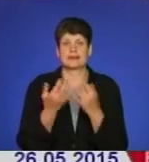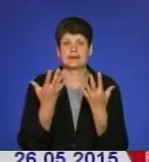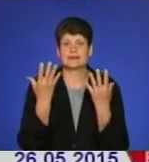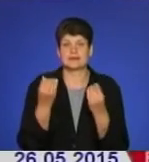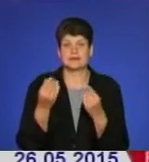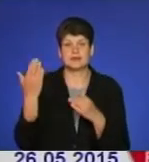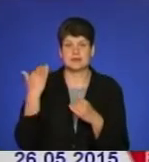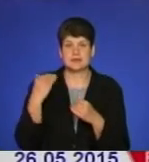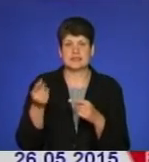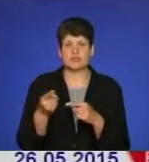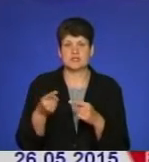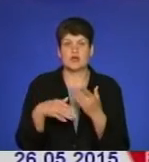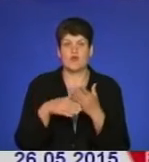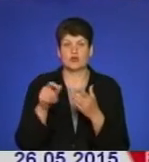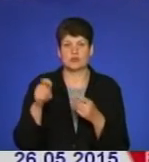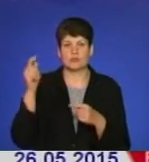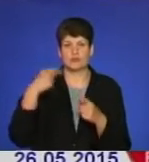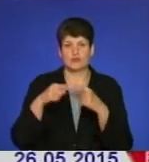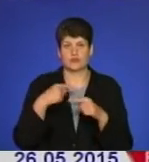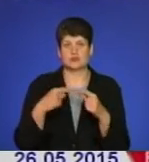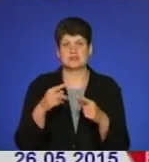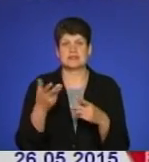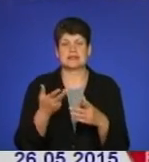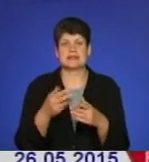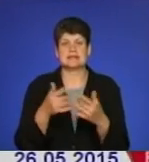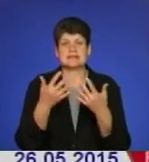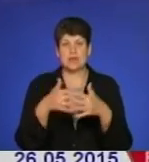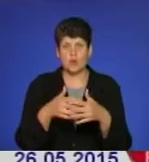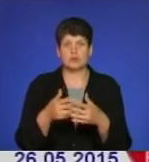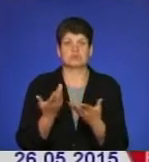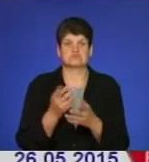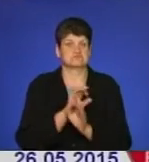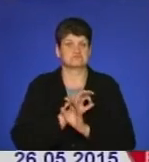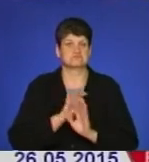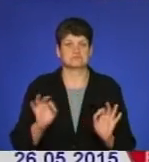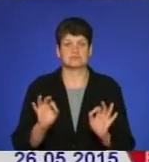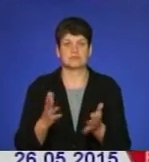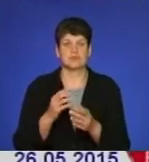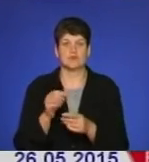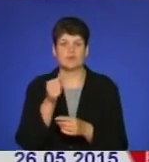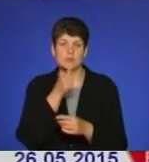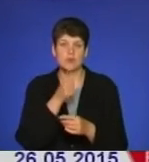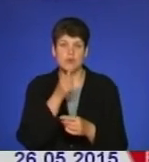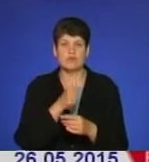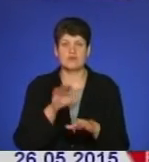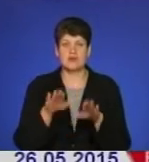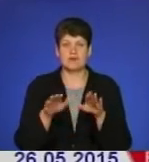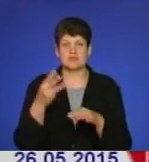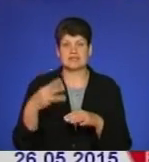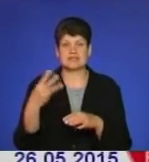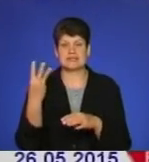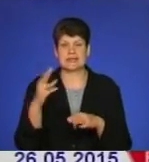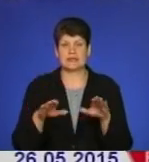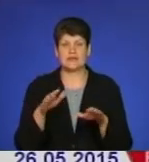тому тернопільські волонтери повернулися з полігону, де станок до кулемета пройшов успішні випробування. Кулемет, незважаючи на вагу у 33